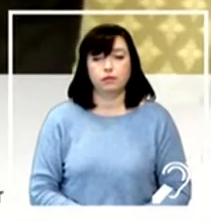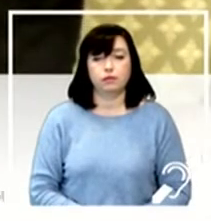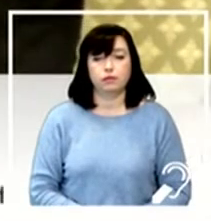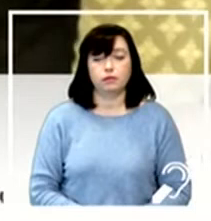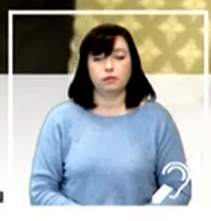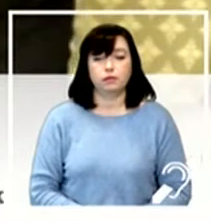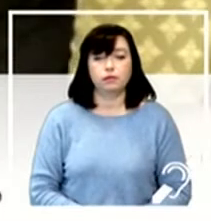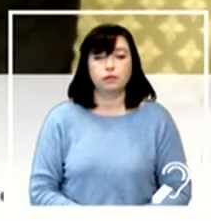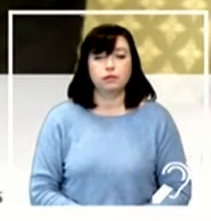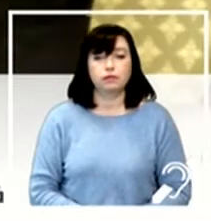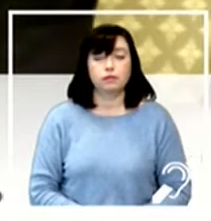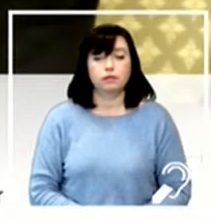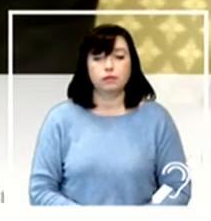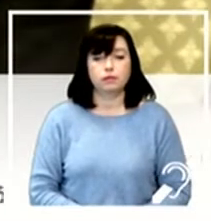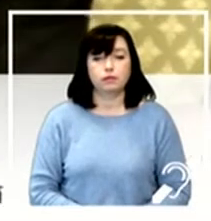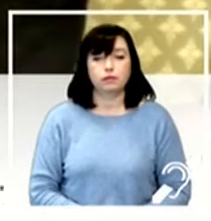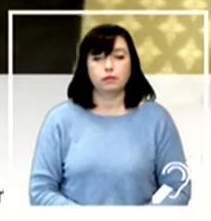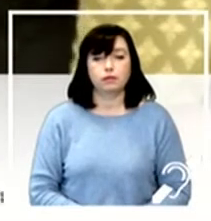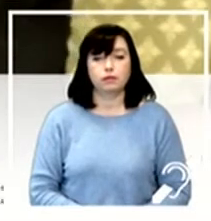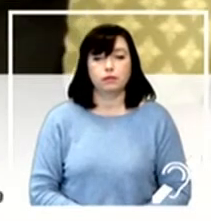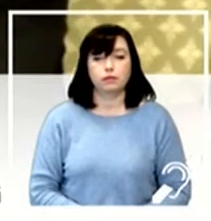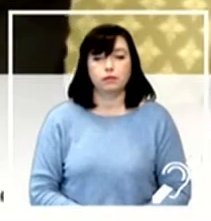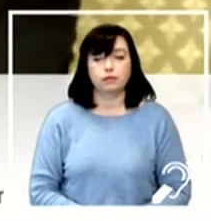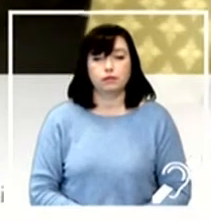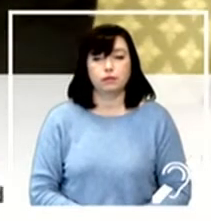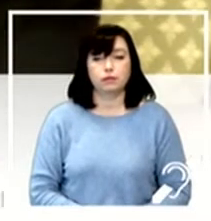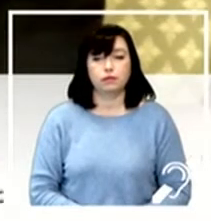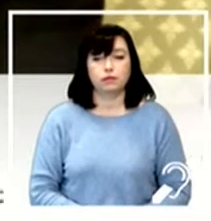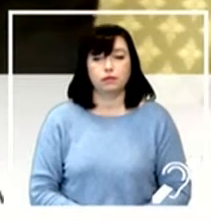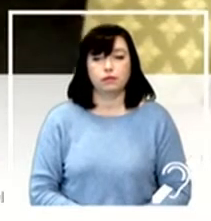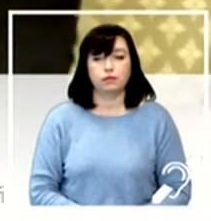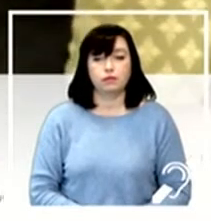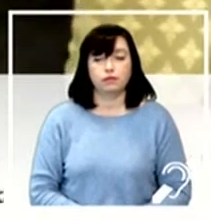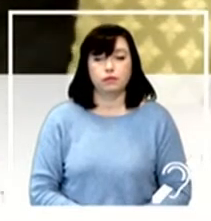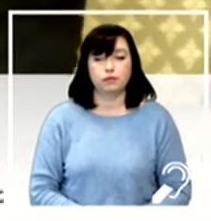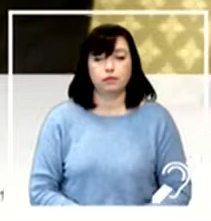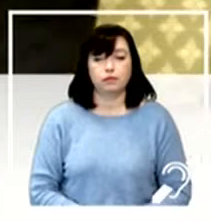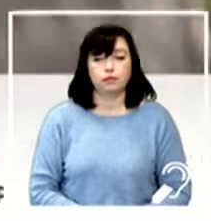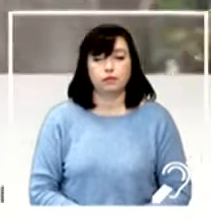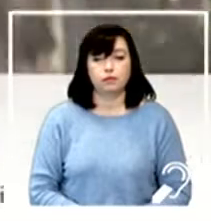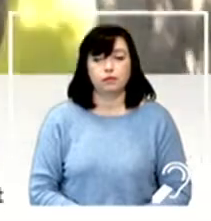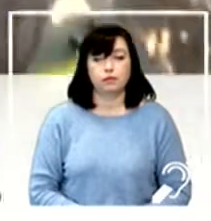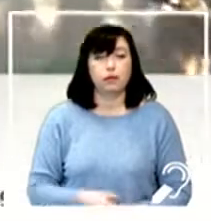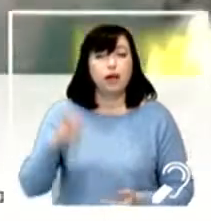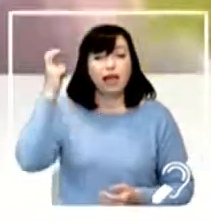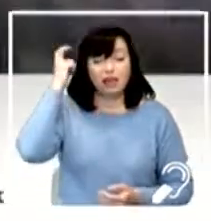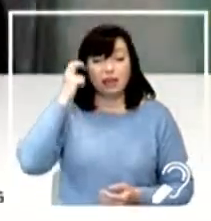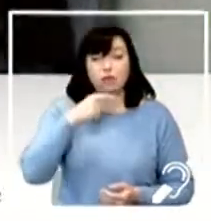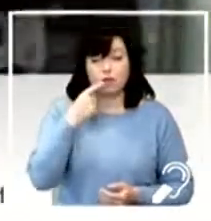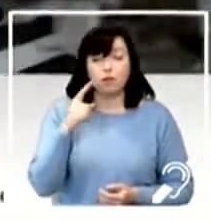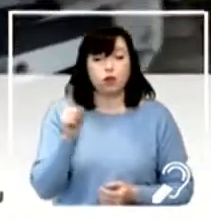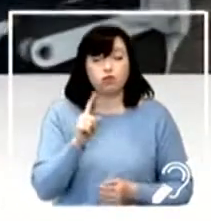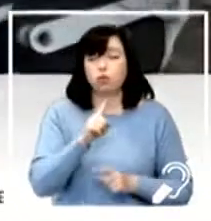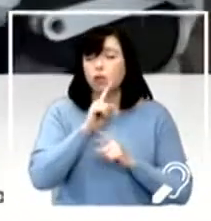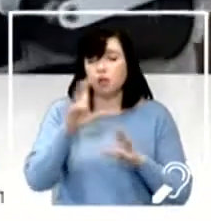human cost of the people of Ukraine, and to the cost of stability and security far beyond Ukraine in Europe. Kievul a subliniat că nu